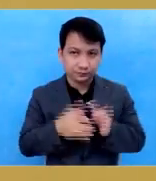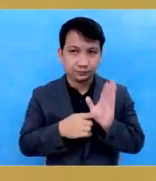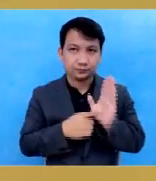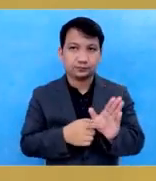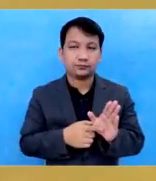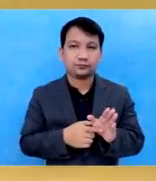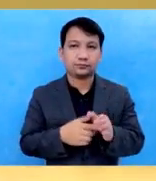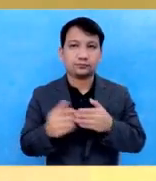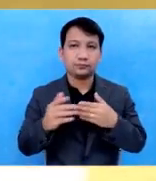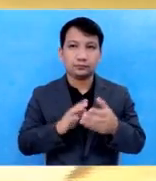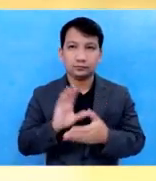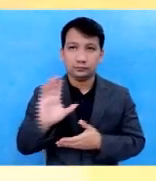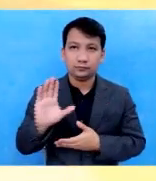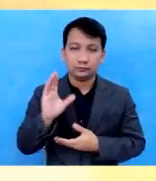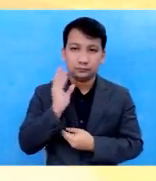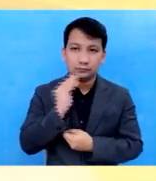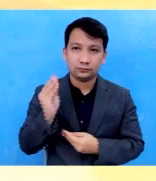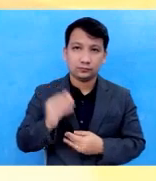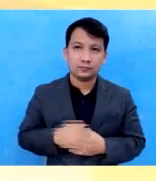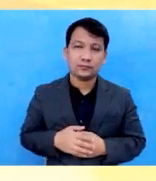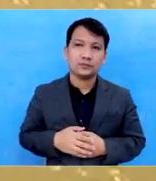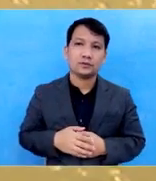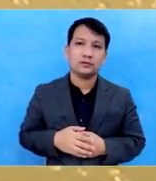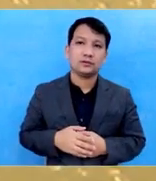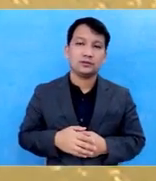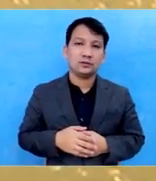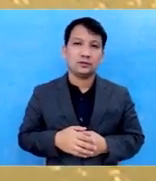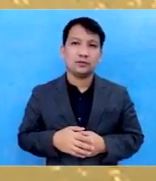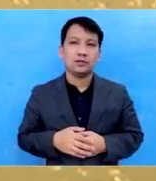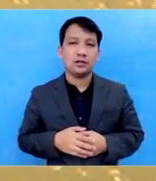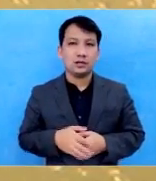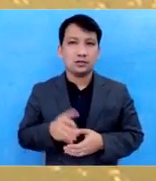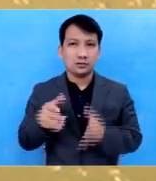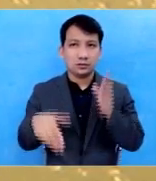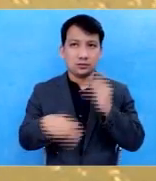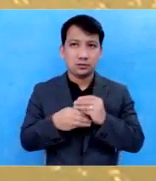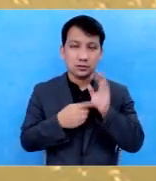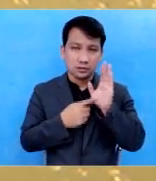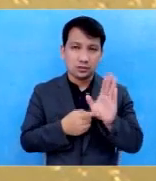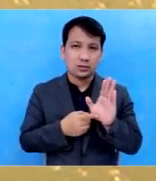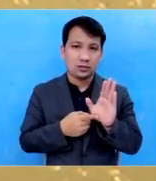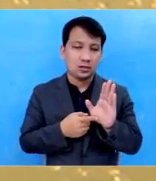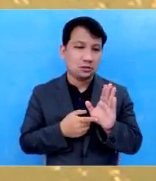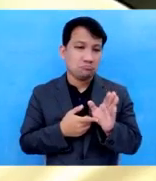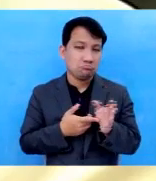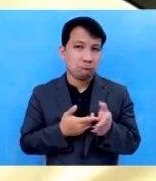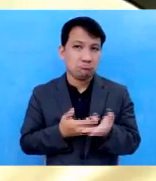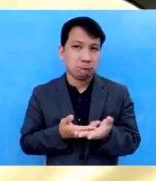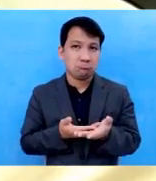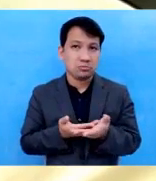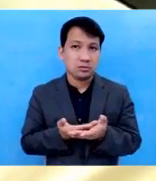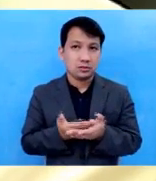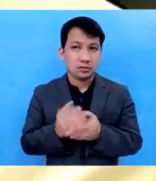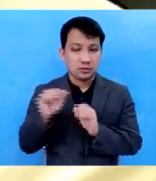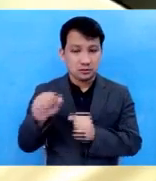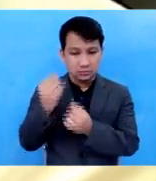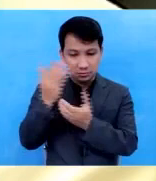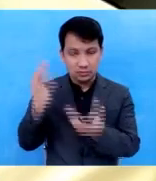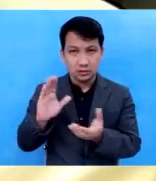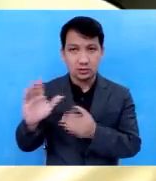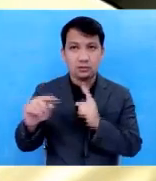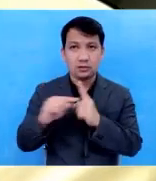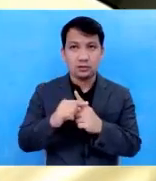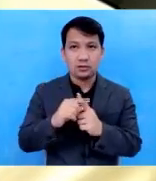Matatagalan pa kasi ang resulta ng tests kung dadalhin pa ang samples sa Maynila. Kahit probable siya, basta siya ay nag-positive na sa